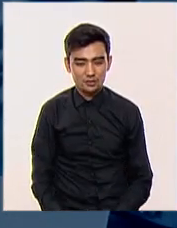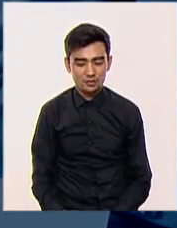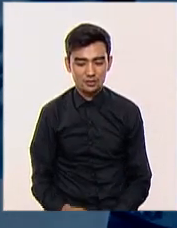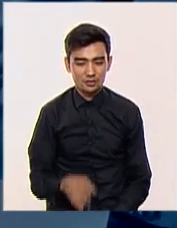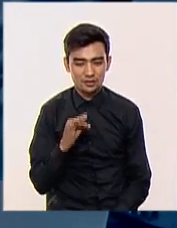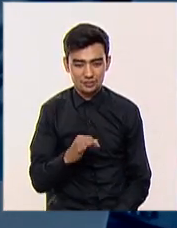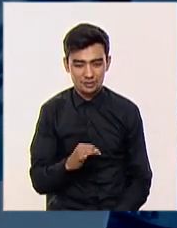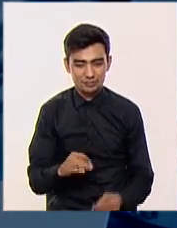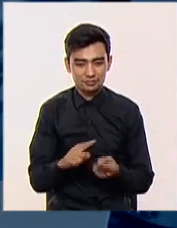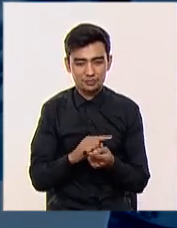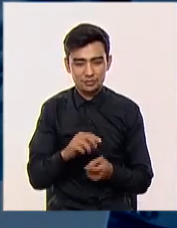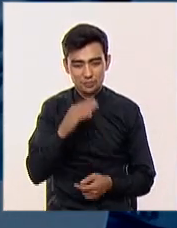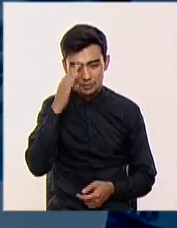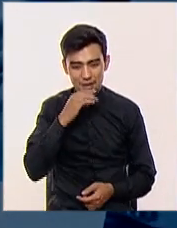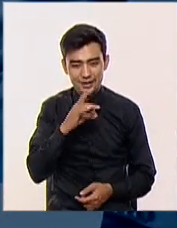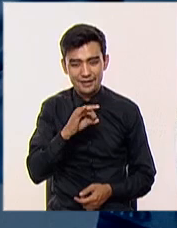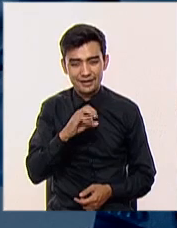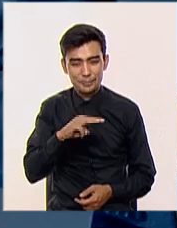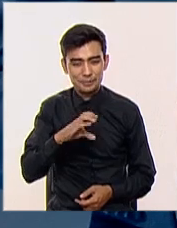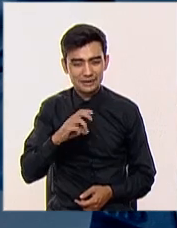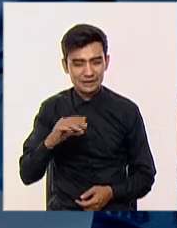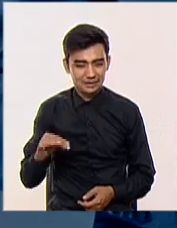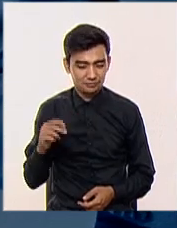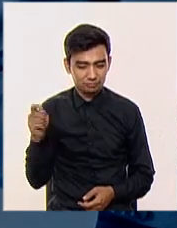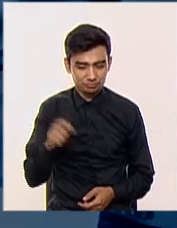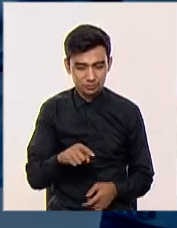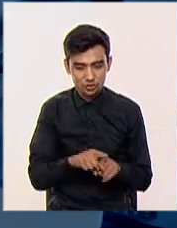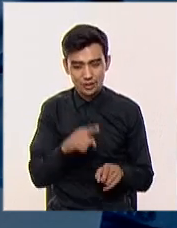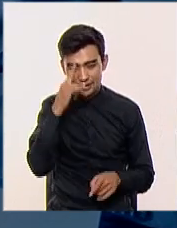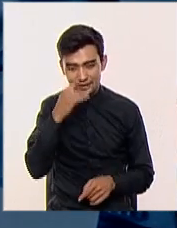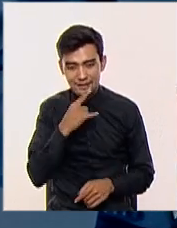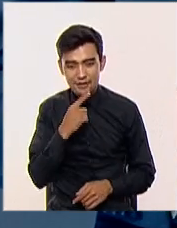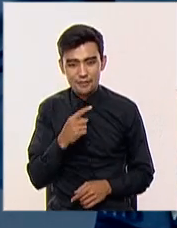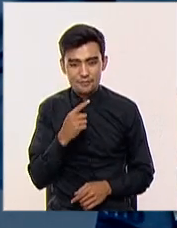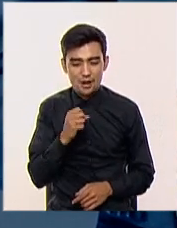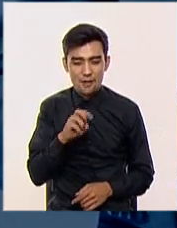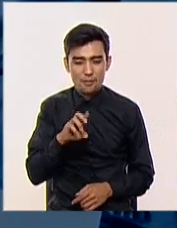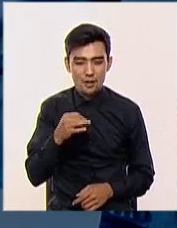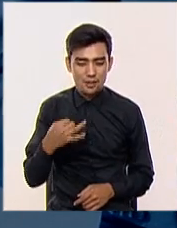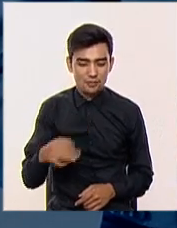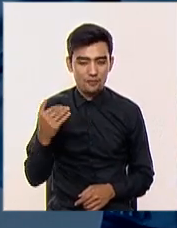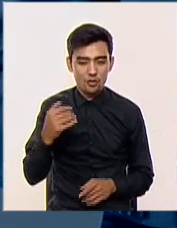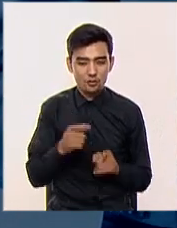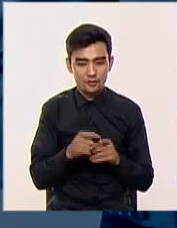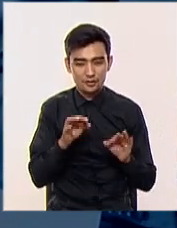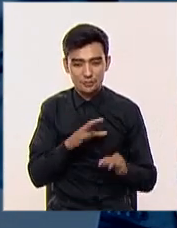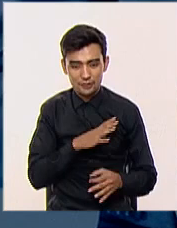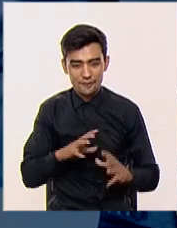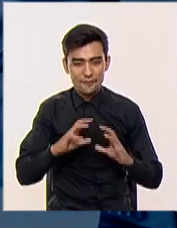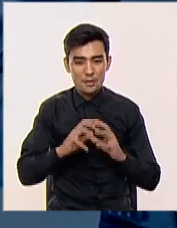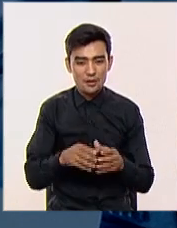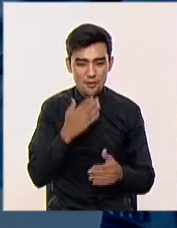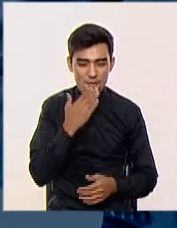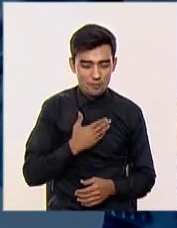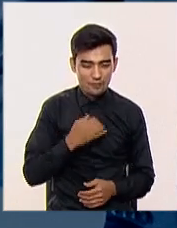Выступая на съезде, Папа Римский Франциск процитировал слова казахского поэта Абая. В основе мира лежит любовь